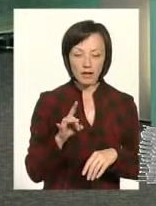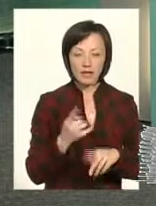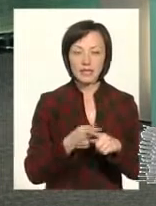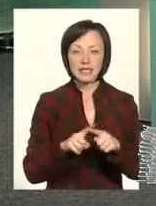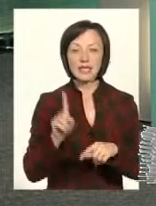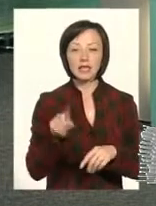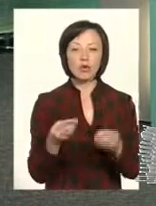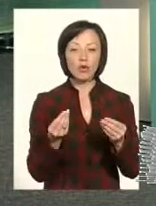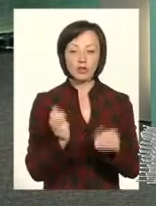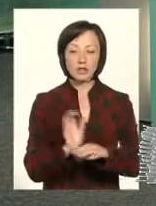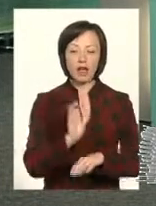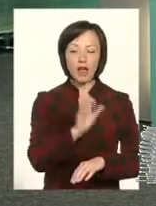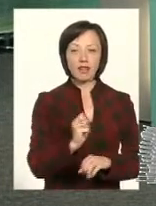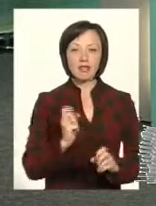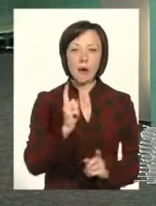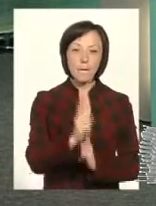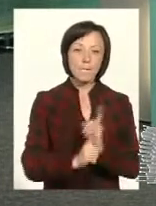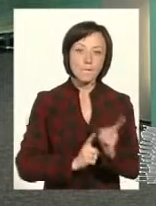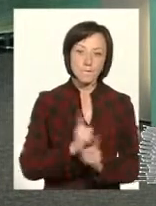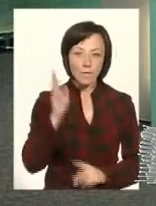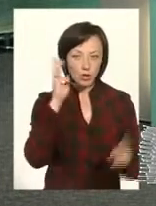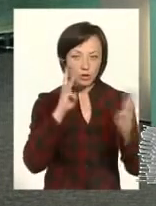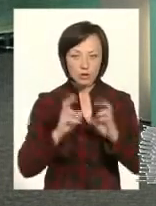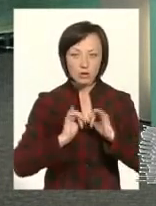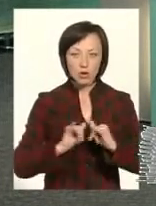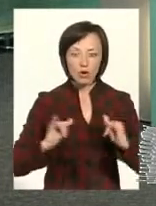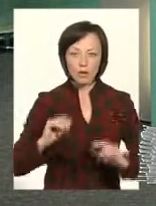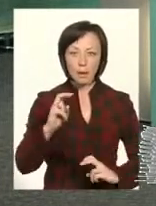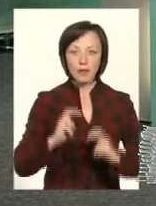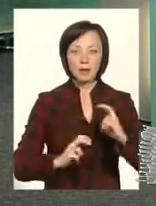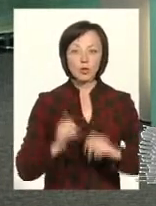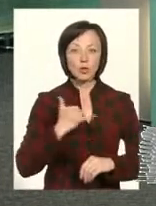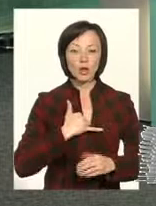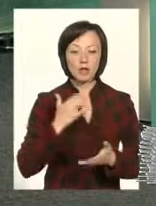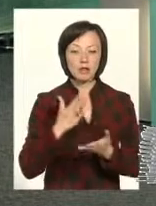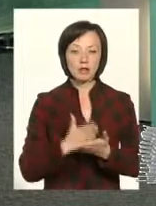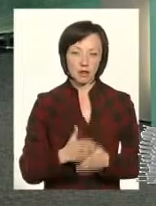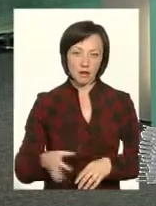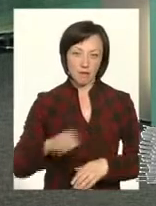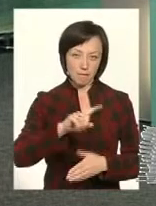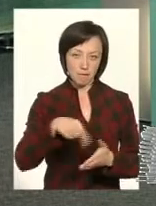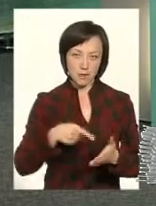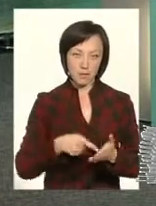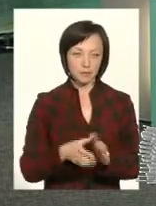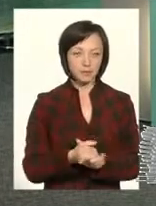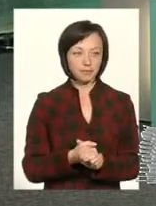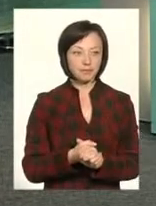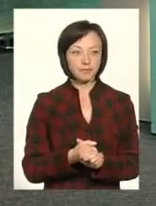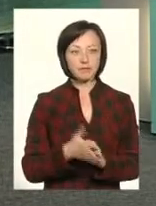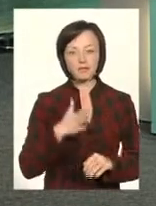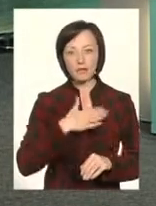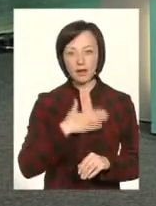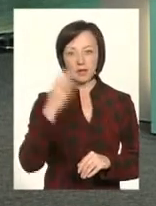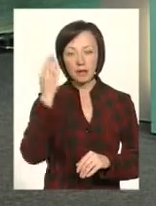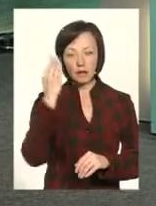ті кошти, які пішли на модернізацію, на розвиток тих підприємств, які в нас сьогодні є на теренах нашого міста. Як на мене,